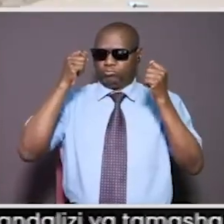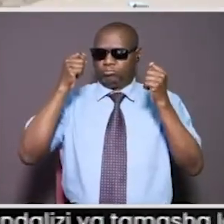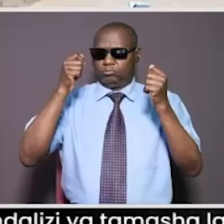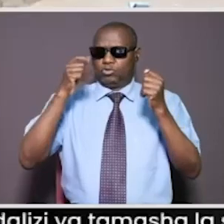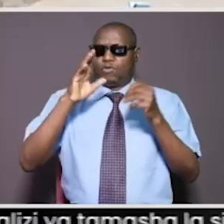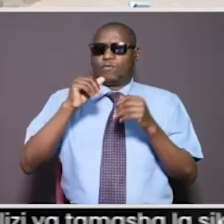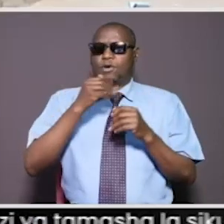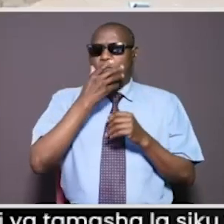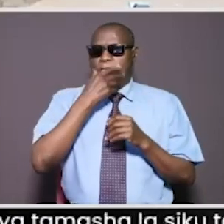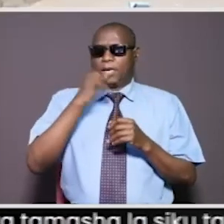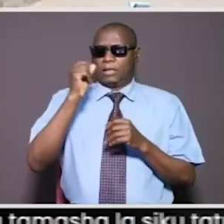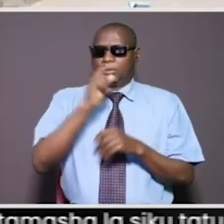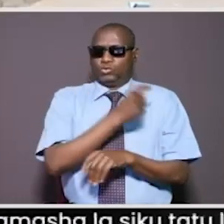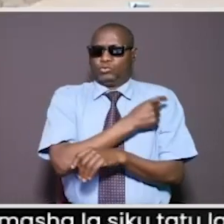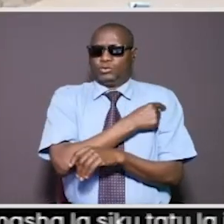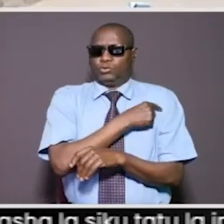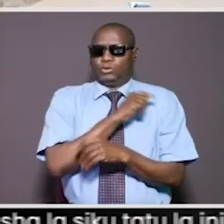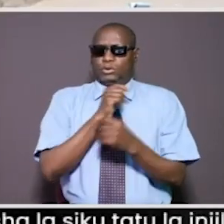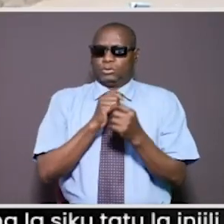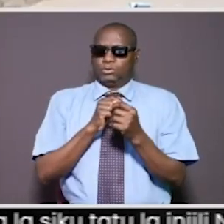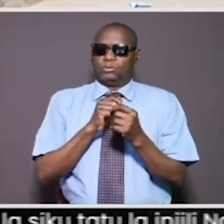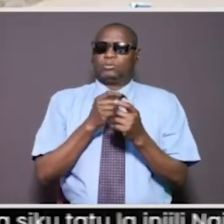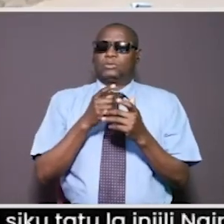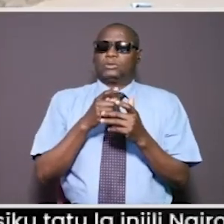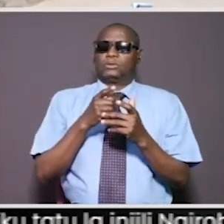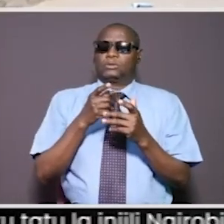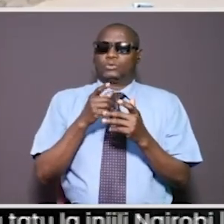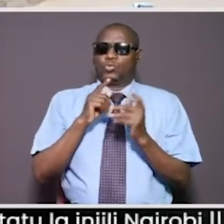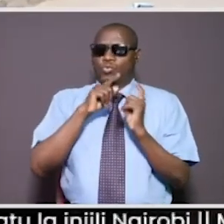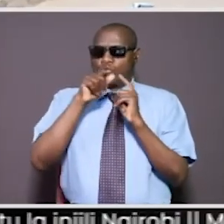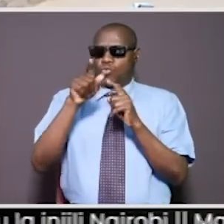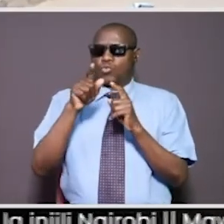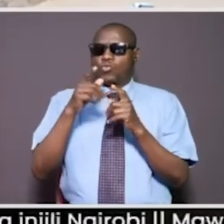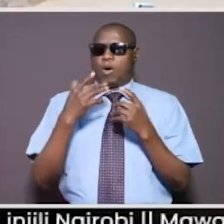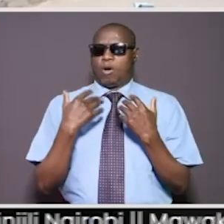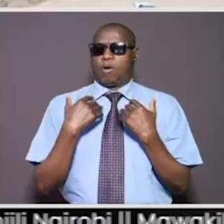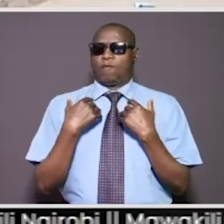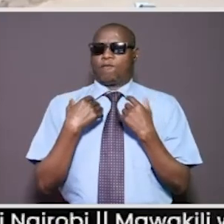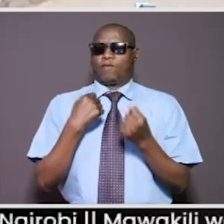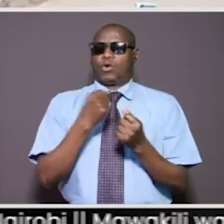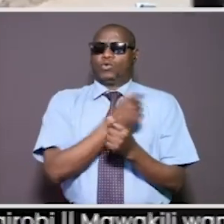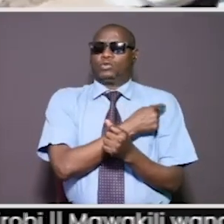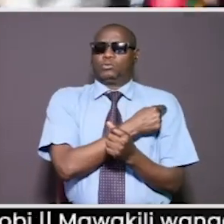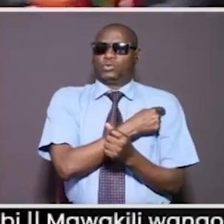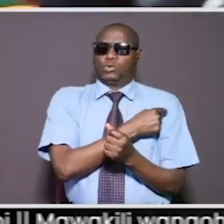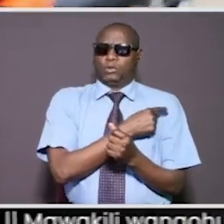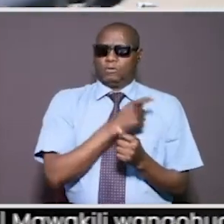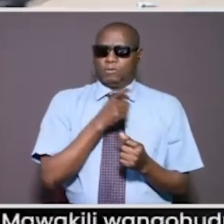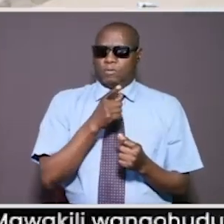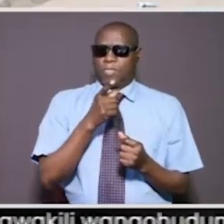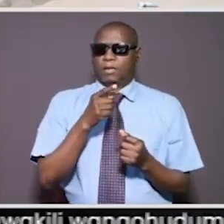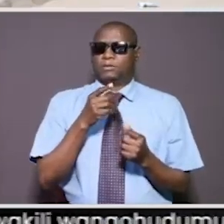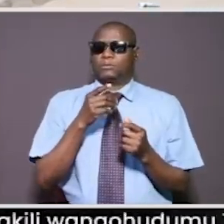hospitali ya Kenyatta na kupitia katika ofisi za Wizara ya Afya na kumalizia maandamano yao katika ofisi ya Baraza la